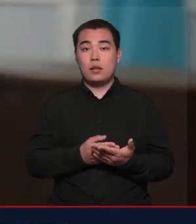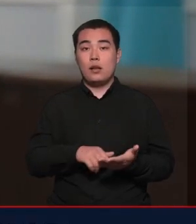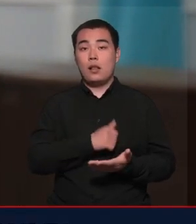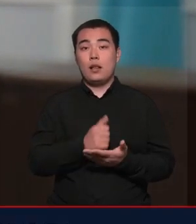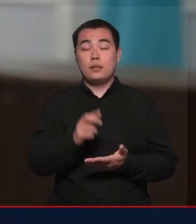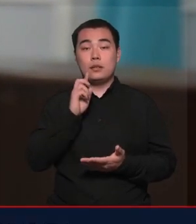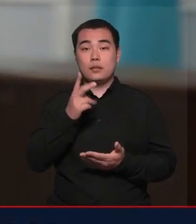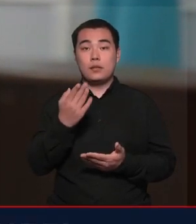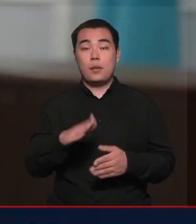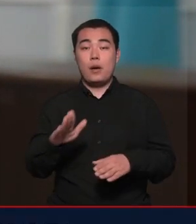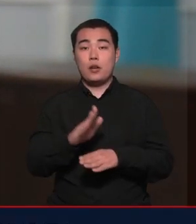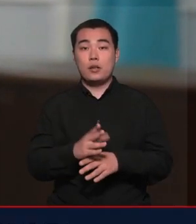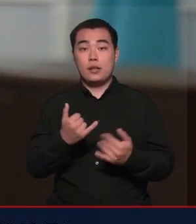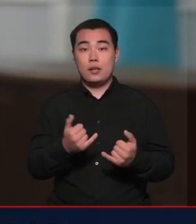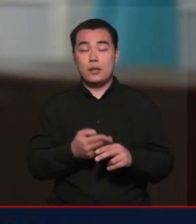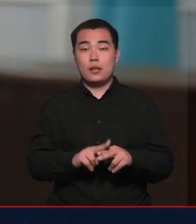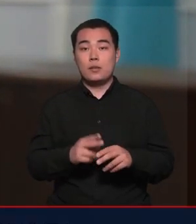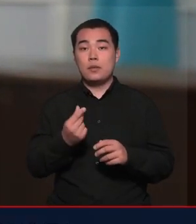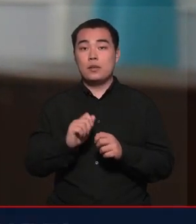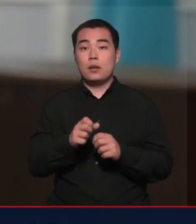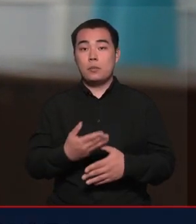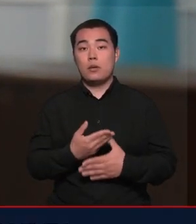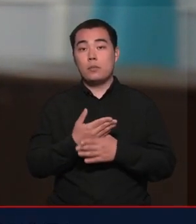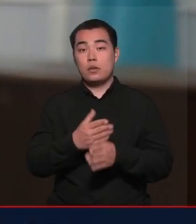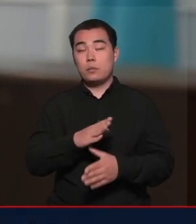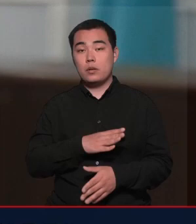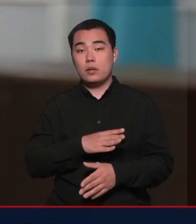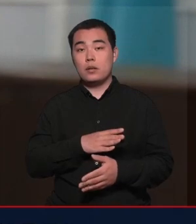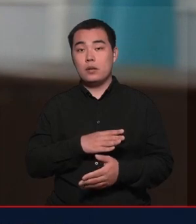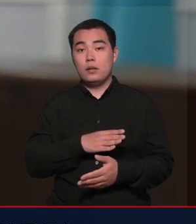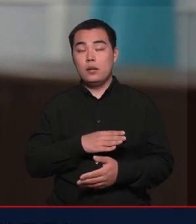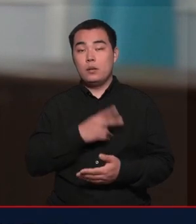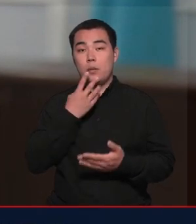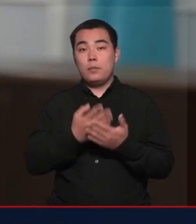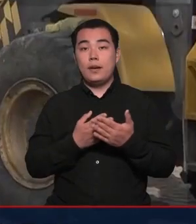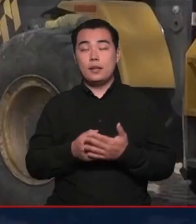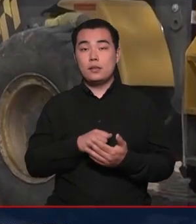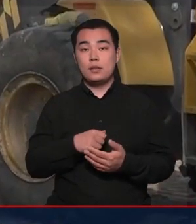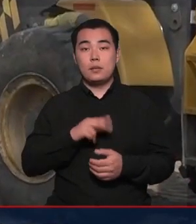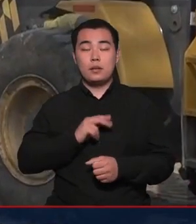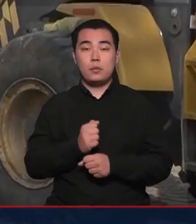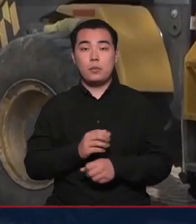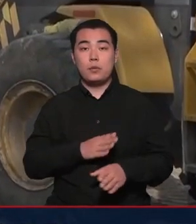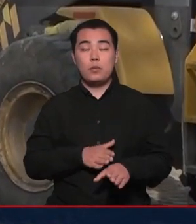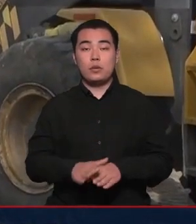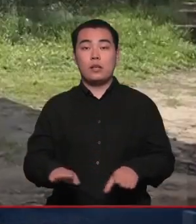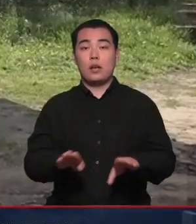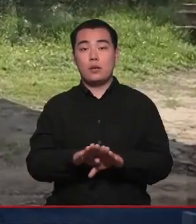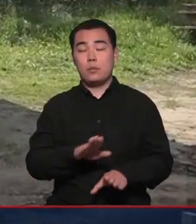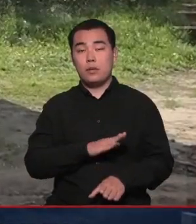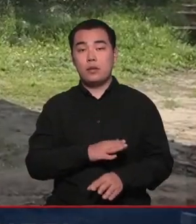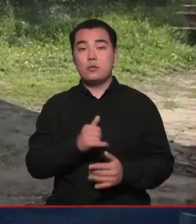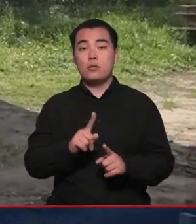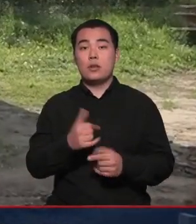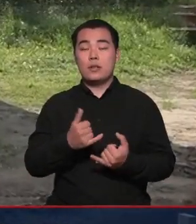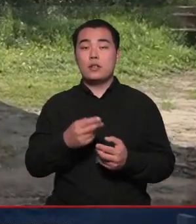мемлекеттің белгілеген жаңа көмегін төлеп сатық, яғни 100 айлық есептік көрсеткіш толық шабылды. Тасқын салдарынан баспанасы жарамсыз